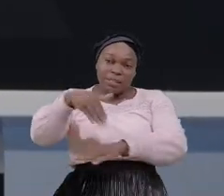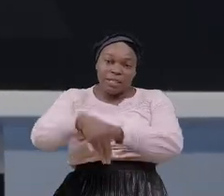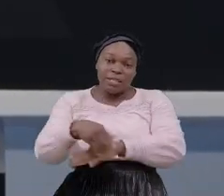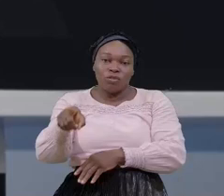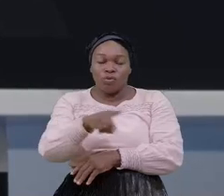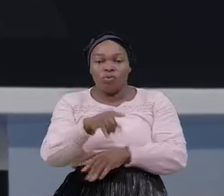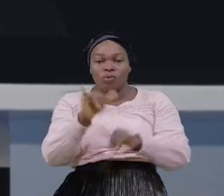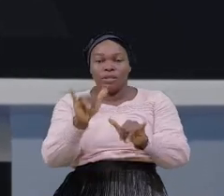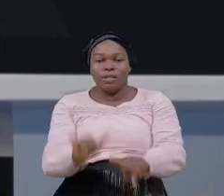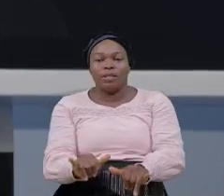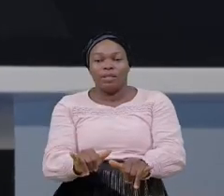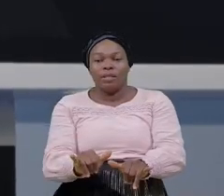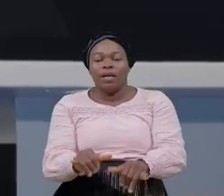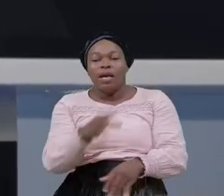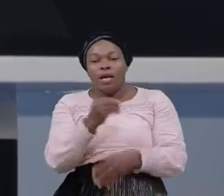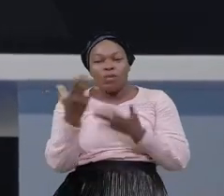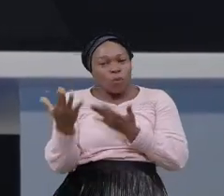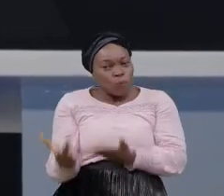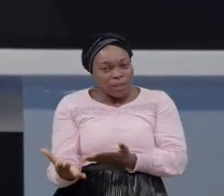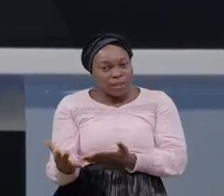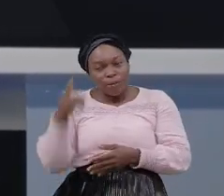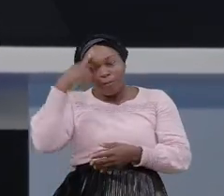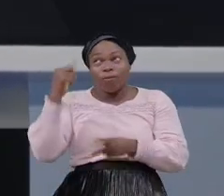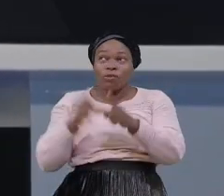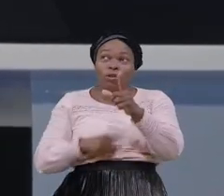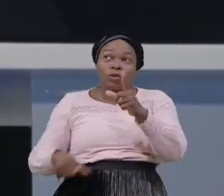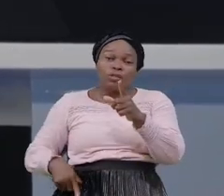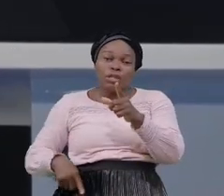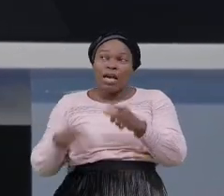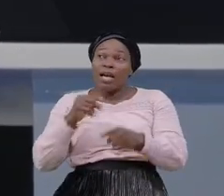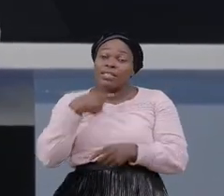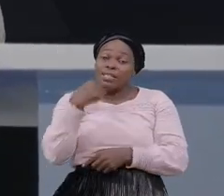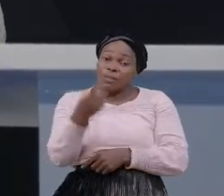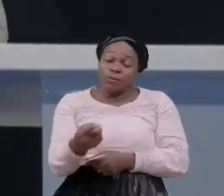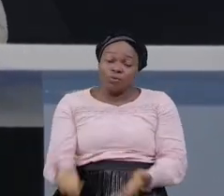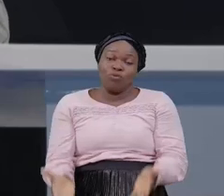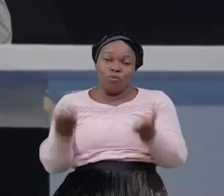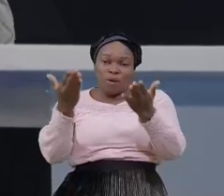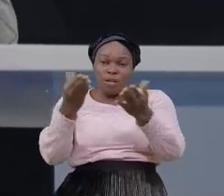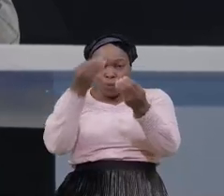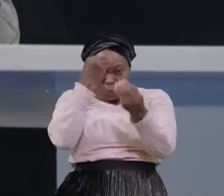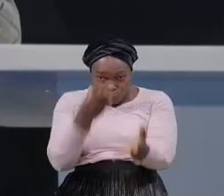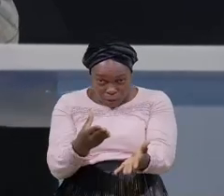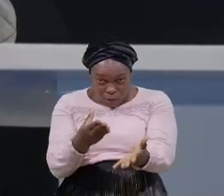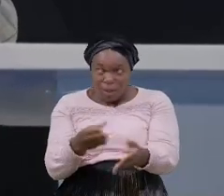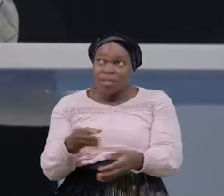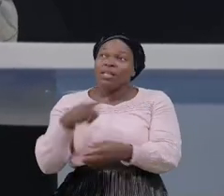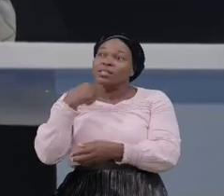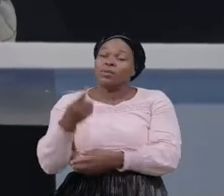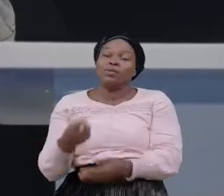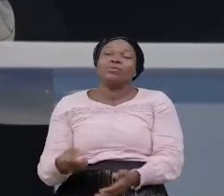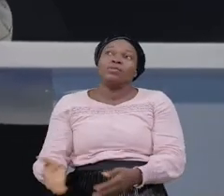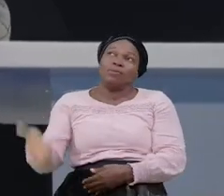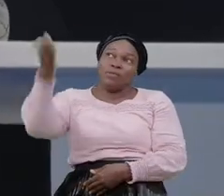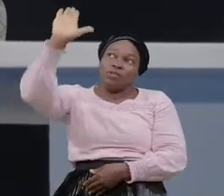soir, comme vous restez et vous espérez que le Seigneur vous ordonne, que lève-toi, tu te lèves. On